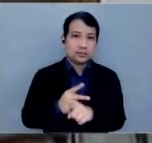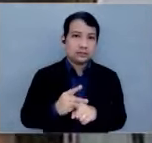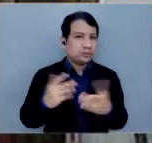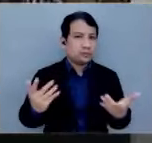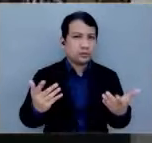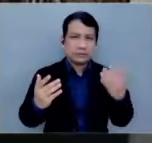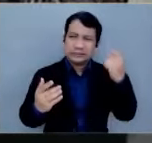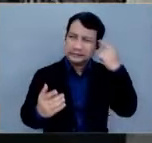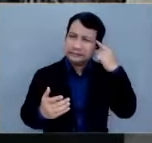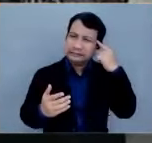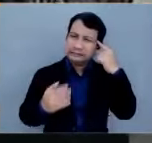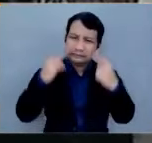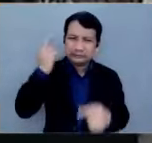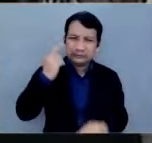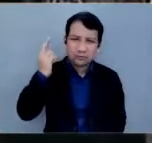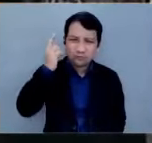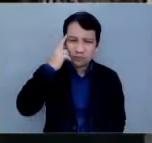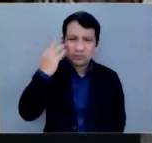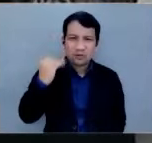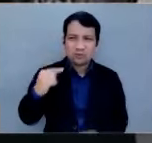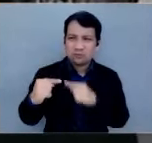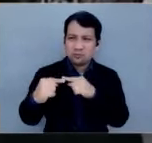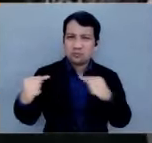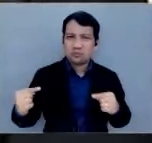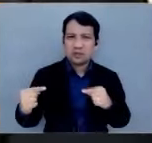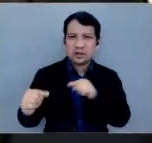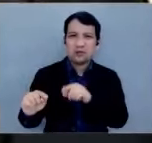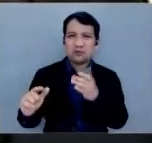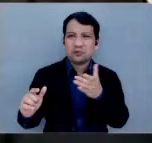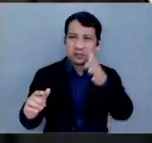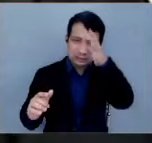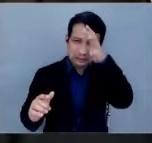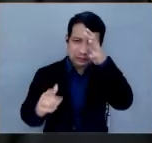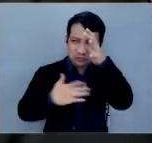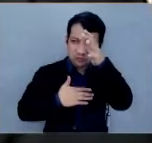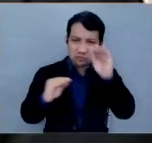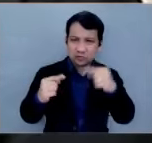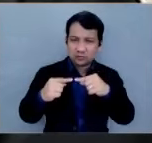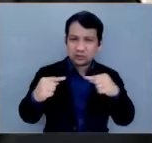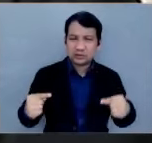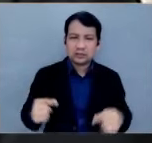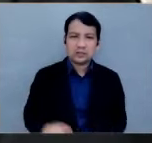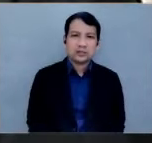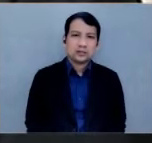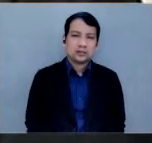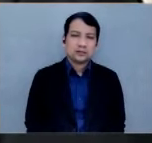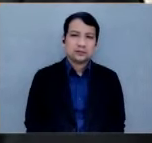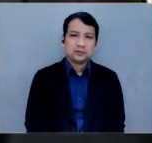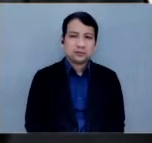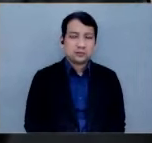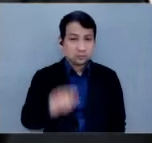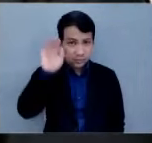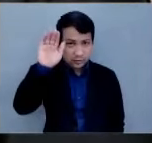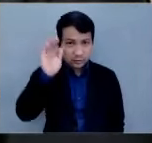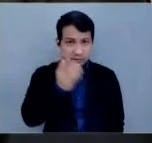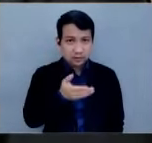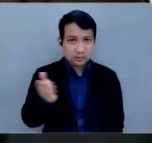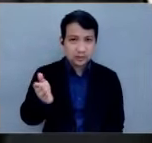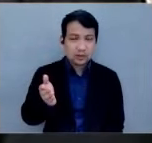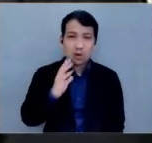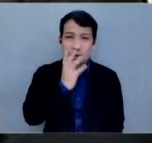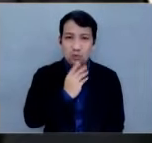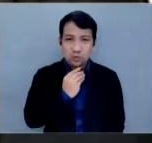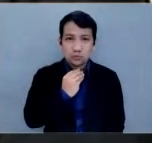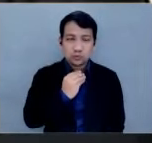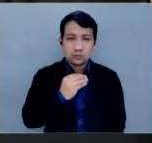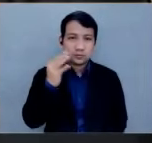na motibo dahil wala naman daw kaaway ang kanyang ama. Panawagan lang po na ako dahil sa kuwan. Panawagan lang namin sa gumawa nito, hustisya